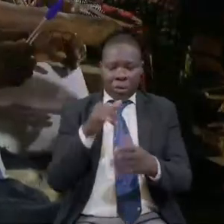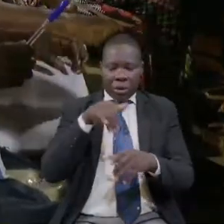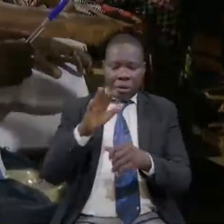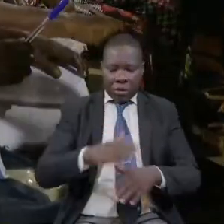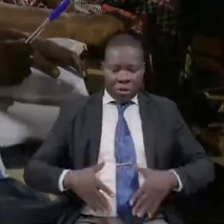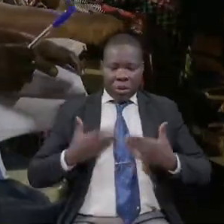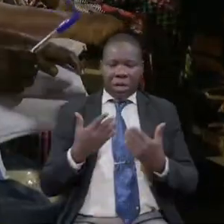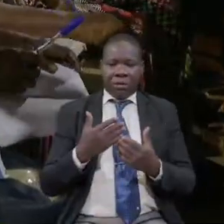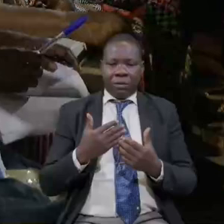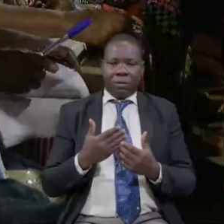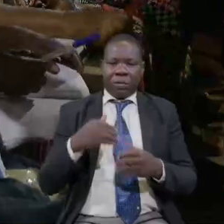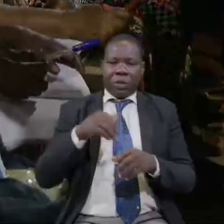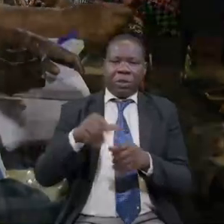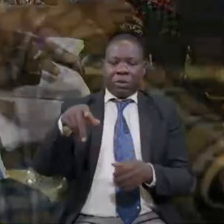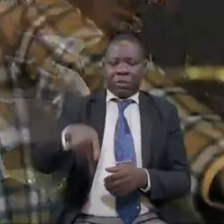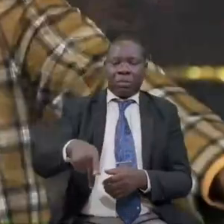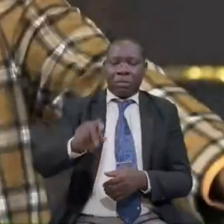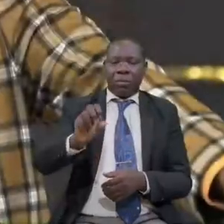Psaume